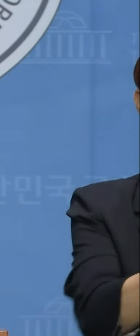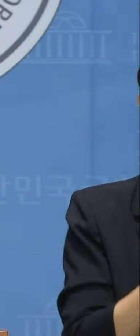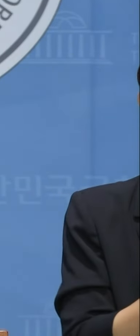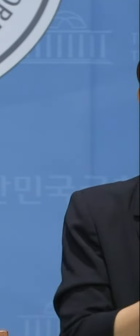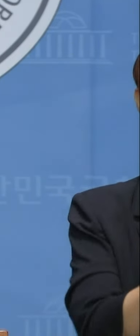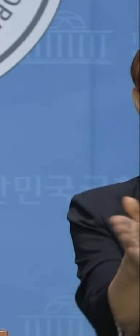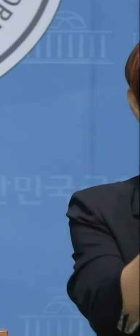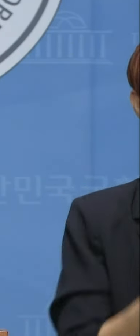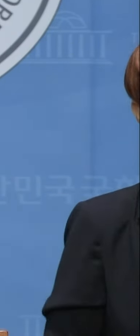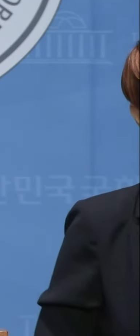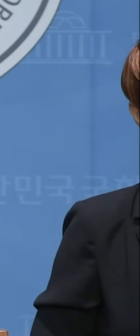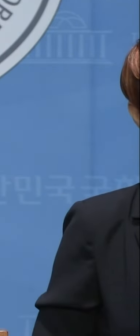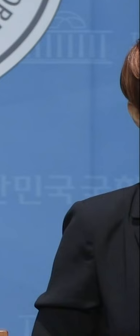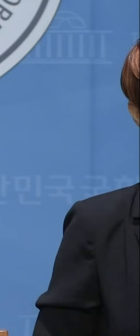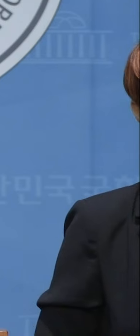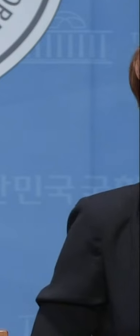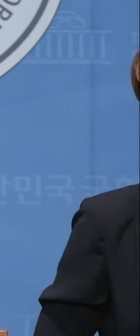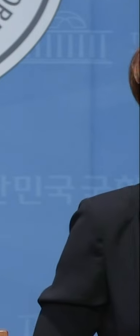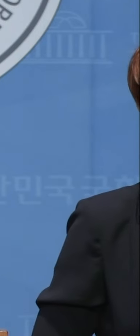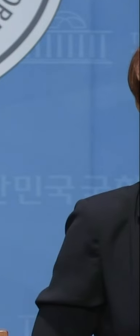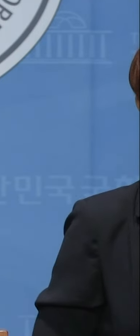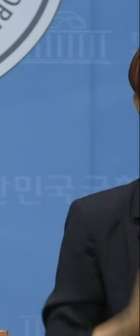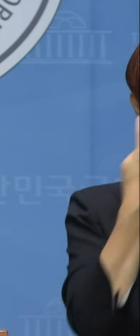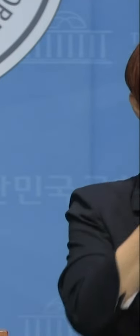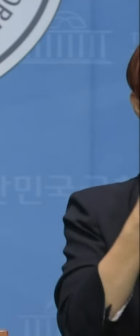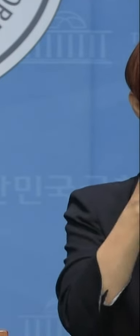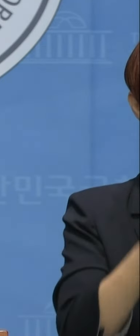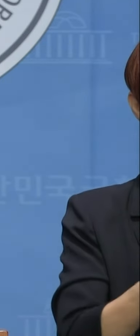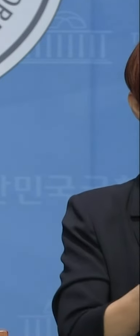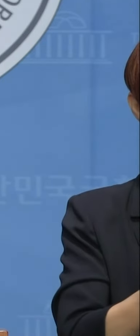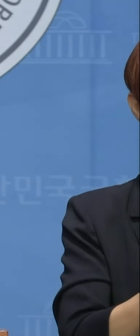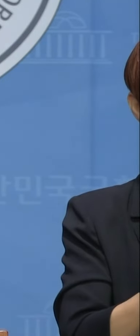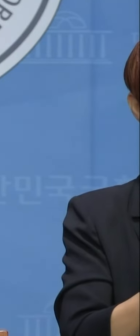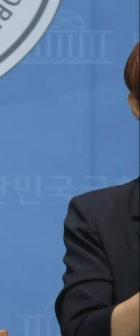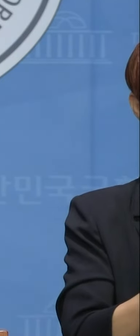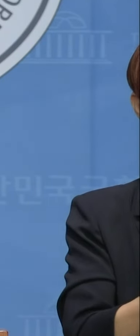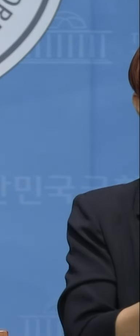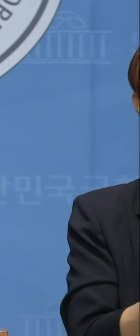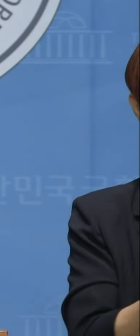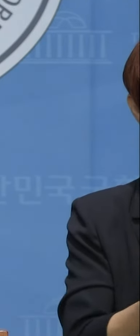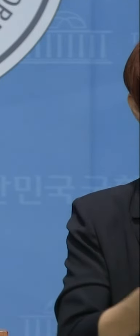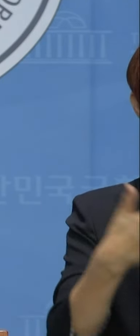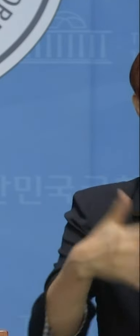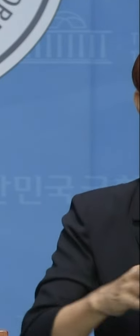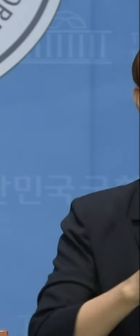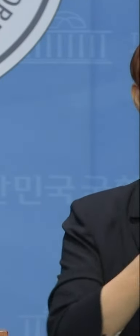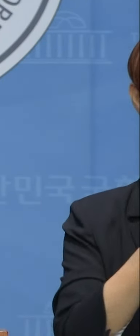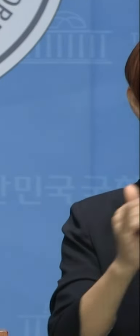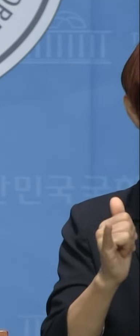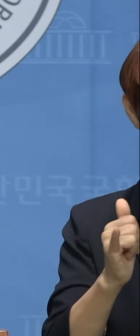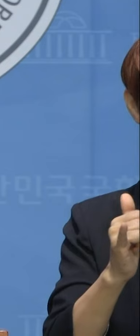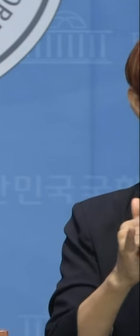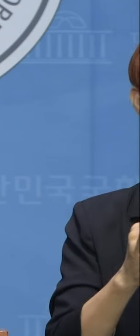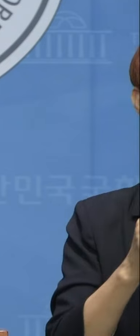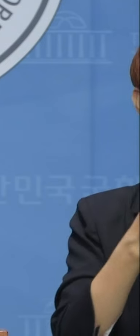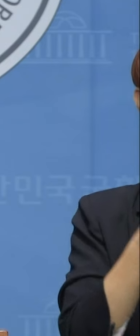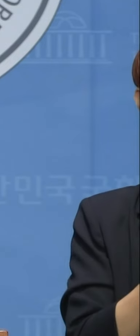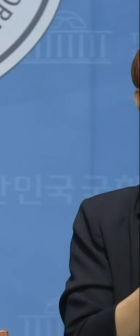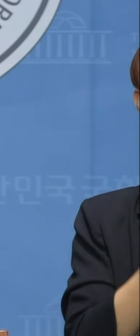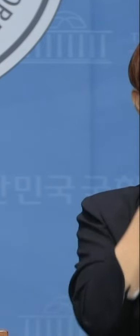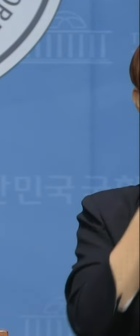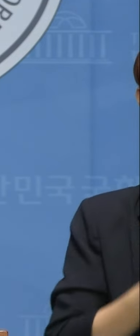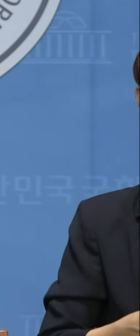없습니다 대통령의 검찰 장악력 약화와 가족을 눌러 싼 사법 리스크 대응을